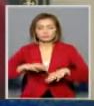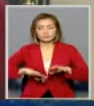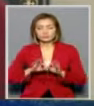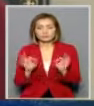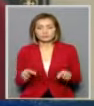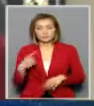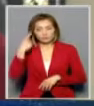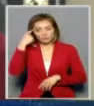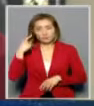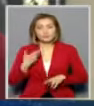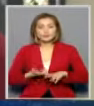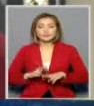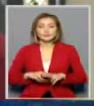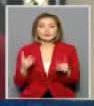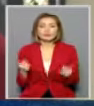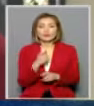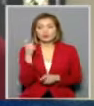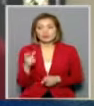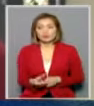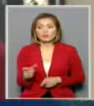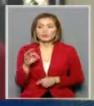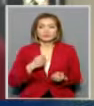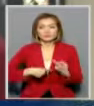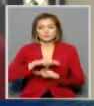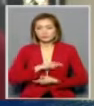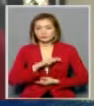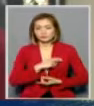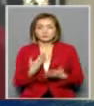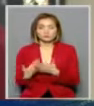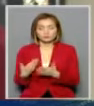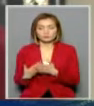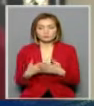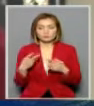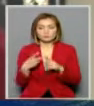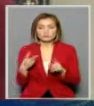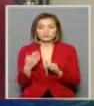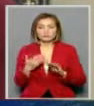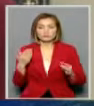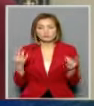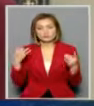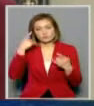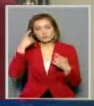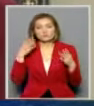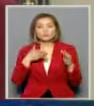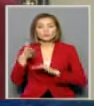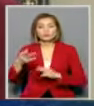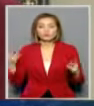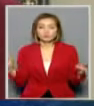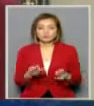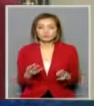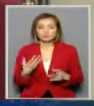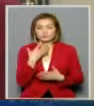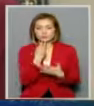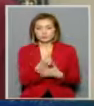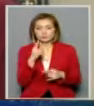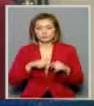профессионально думать. Отличие обычного человека от предпринимателя в том, что второй заранее думает о своем будущем, о будущем